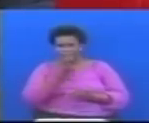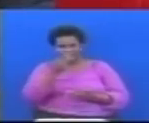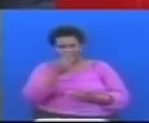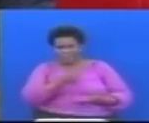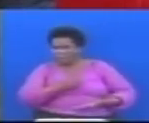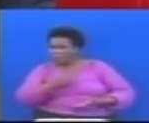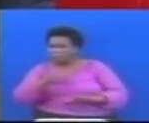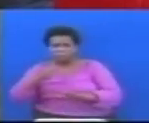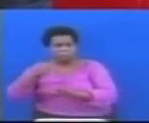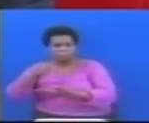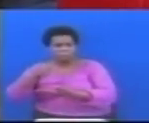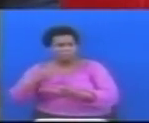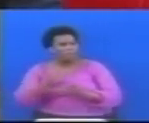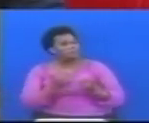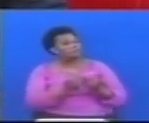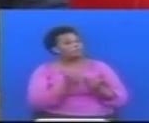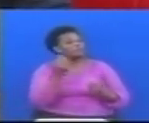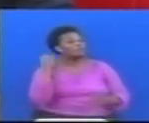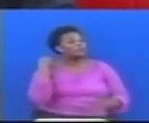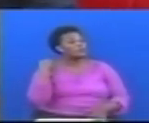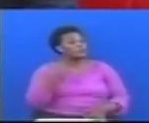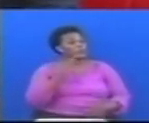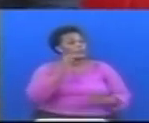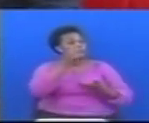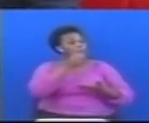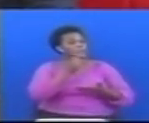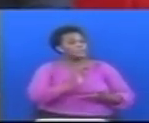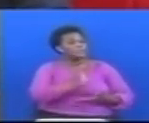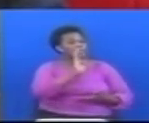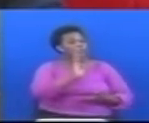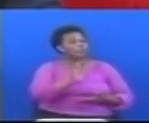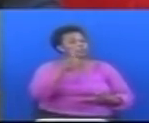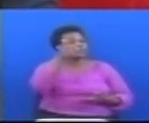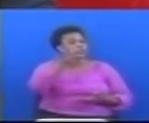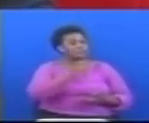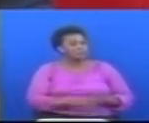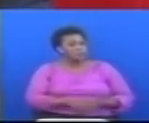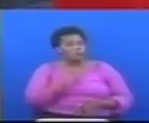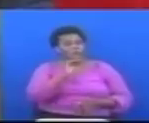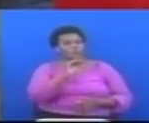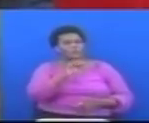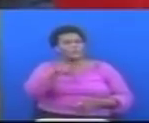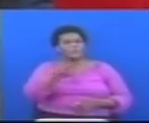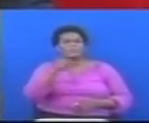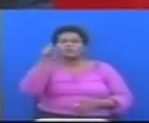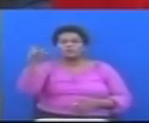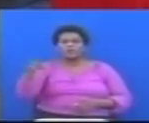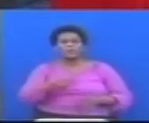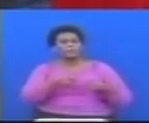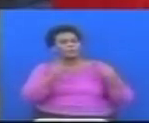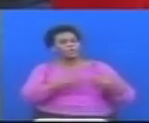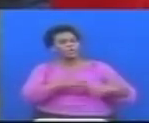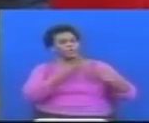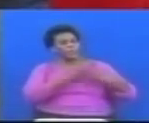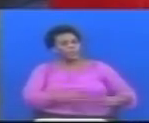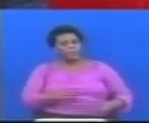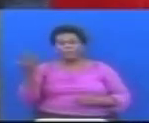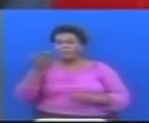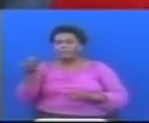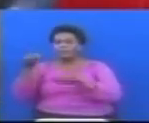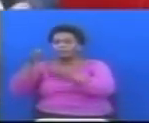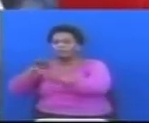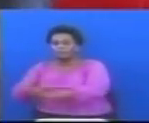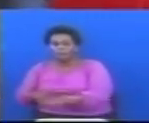Waziri, tuambie bajeti yako ya kesho unawaambia nini wananchi hawa wanaona na mimi kwa muda mrefu wamekata tamaa, wengine wameshafariki lakini